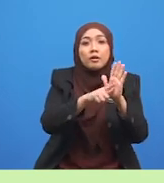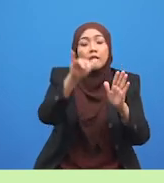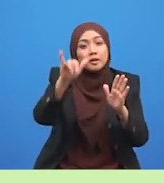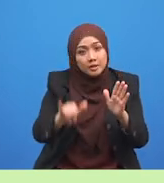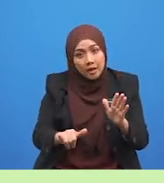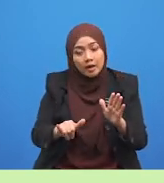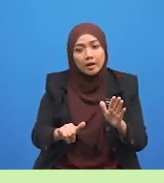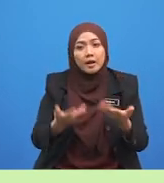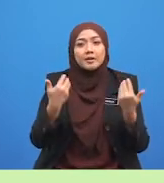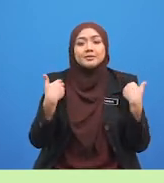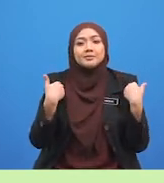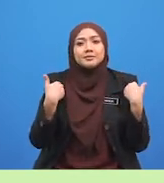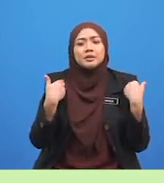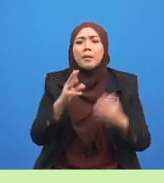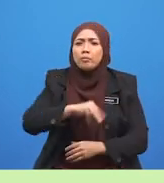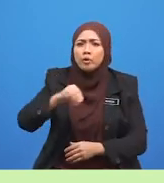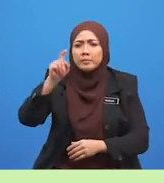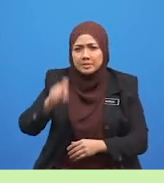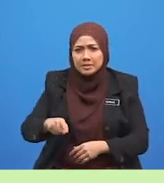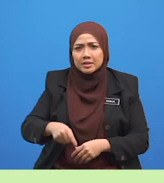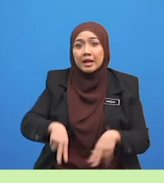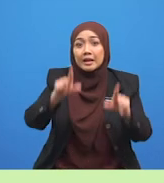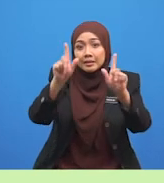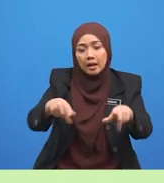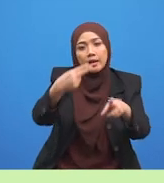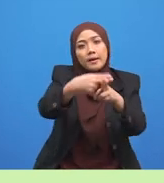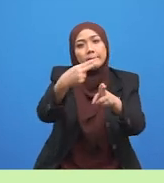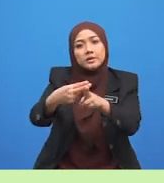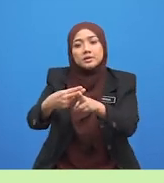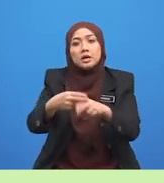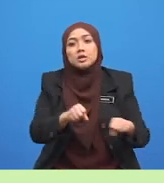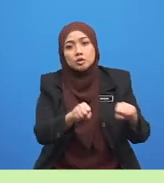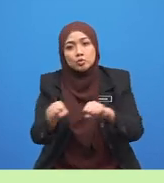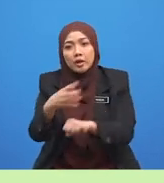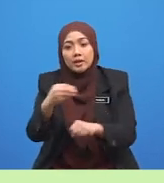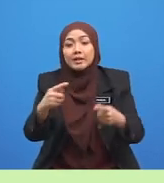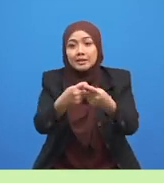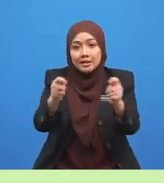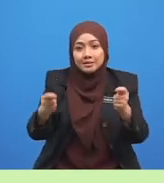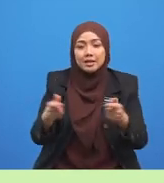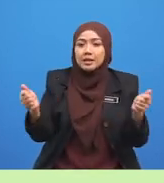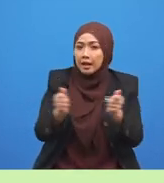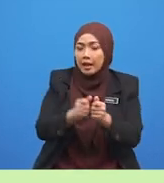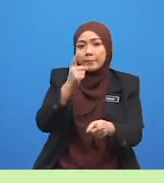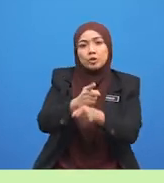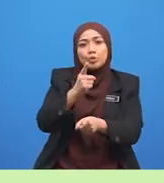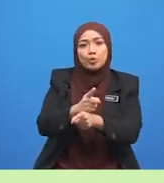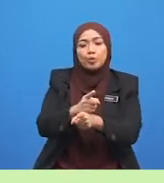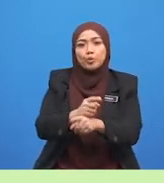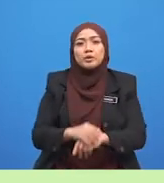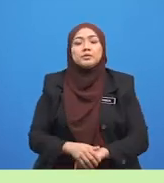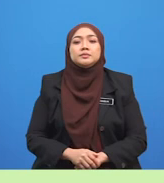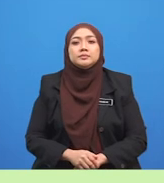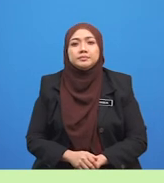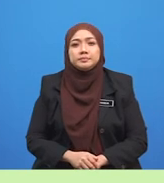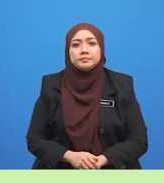Murid-murid dikehendaki menamakan sungai dan tasik tersebut dengan betul. Mari kita lihat slide ini.